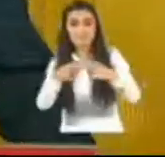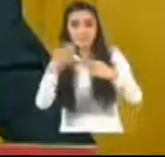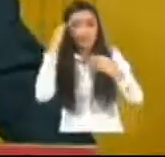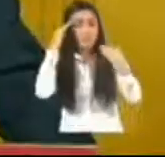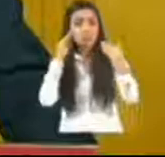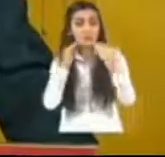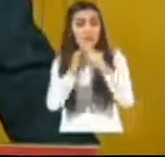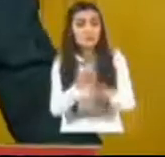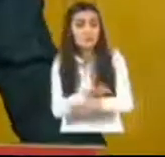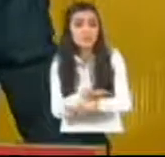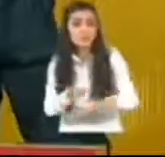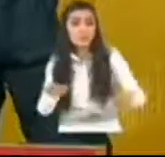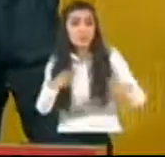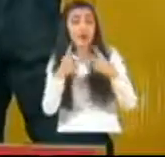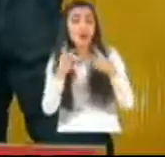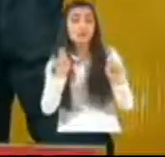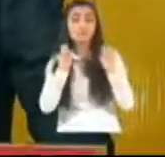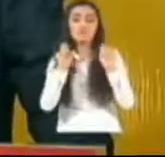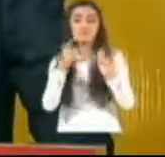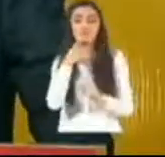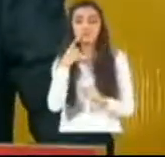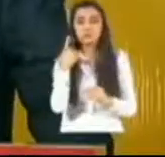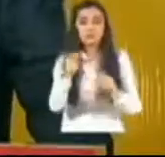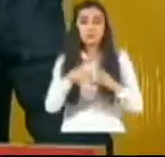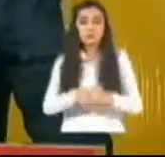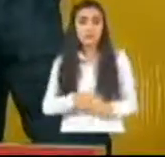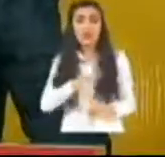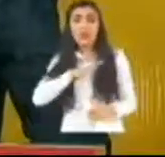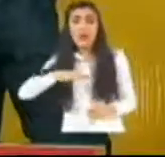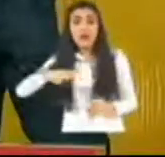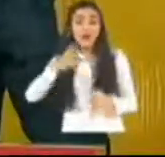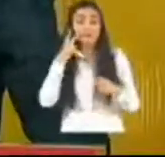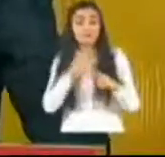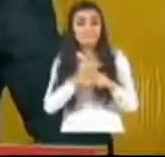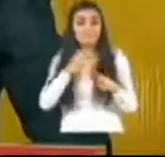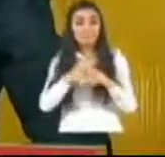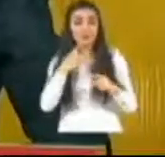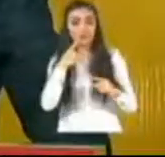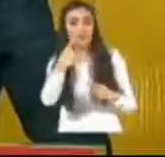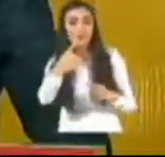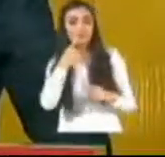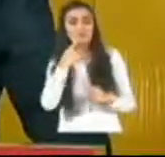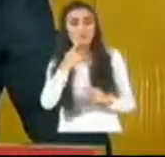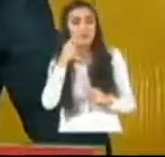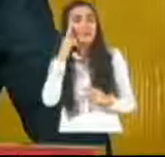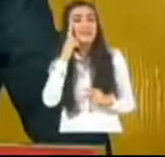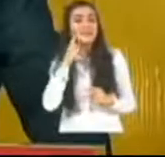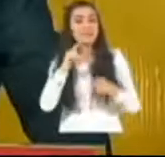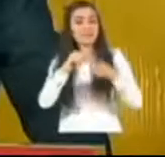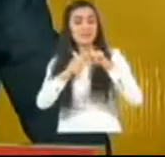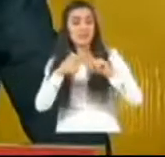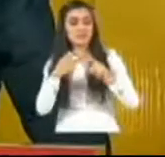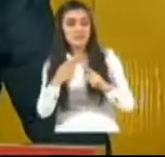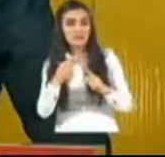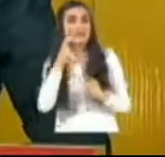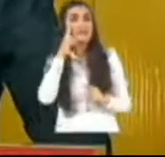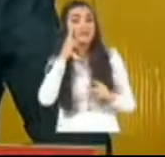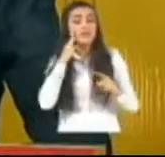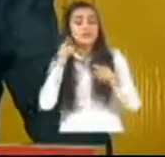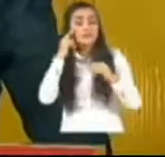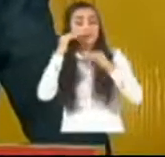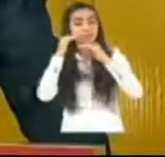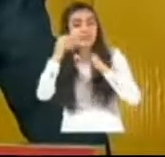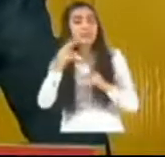uzlaşma zemini açılmalıdır. Her fırsatta önerdiğimiz temiz siyaset, temiz